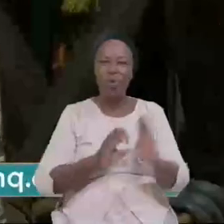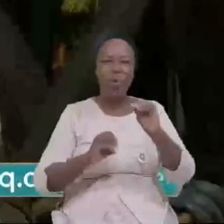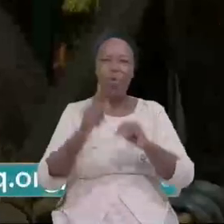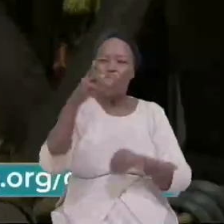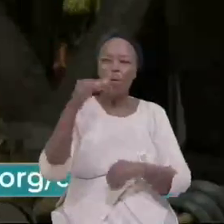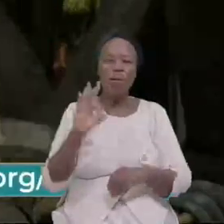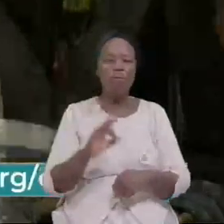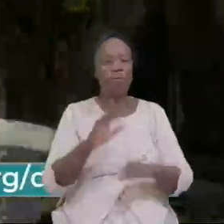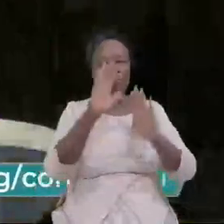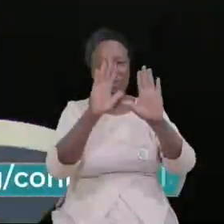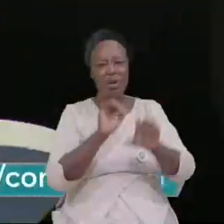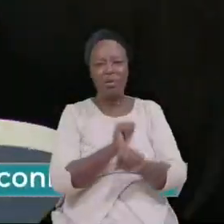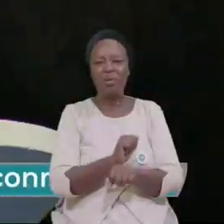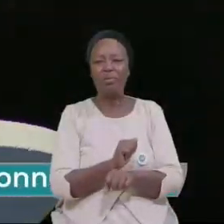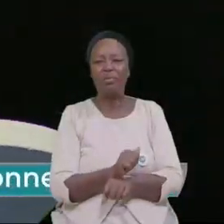cieux.